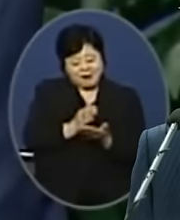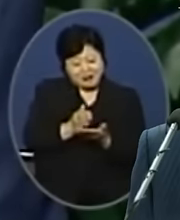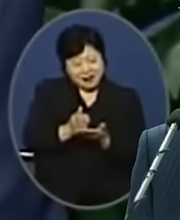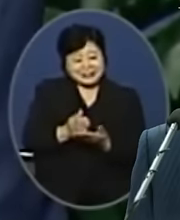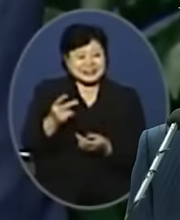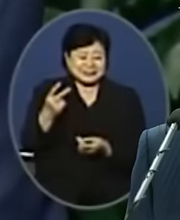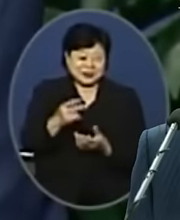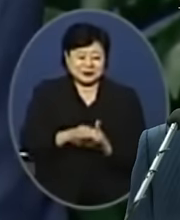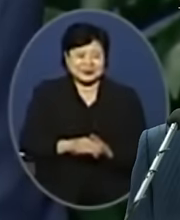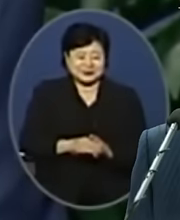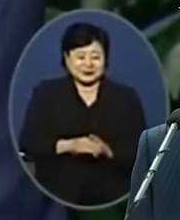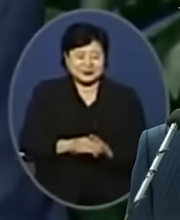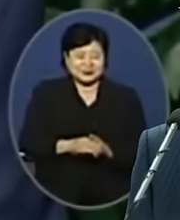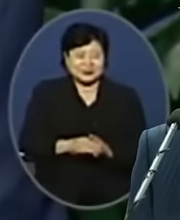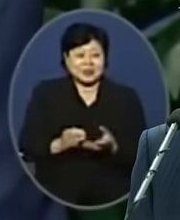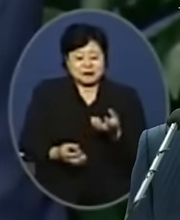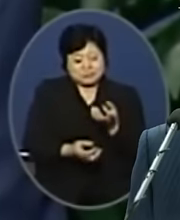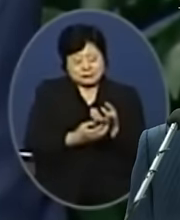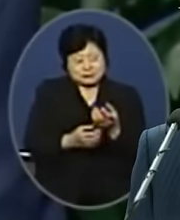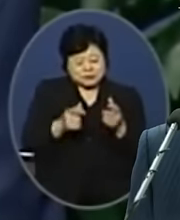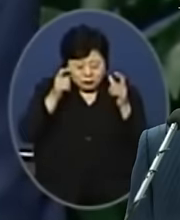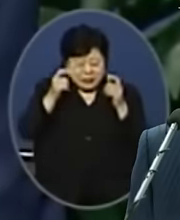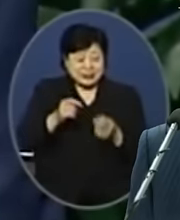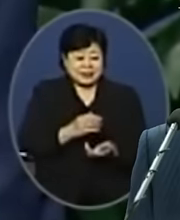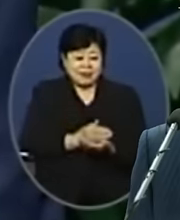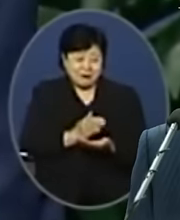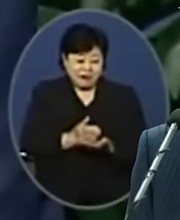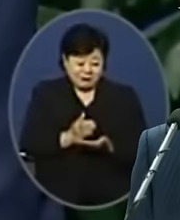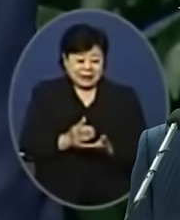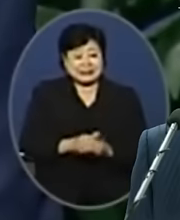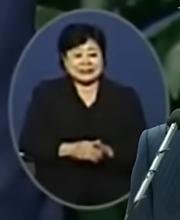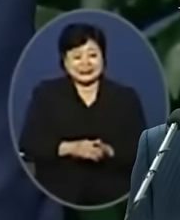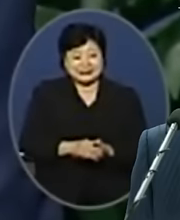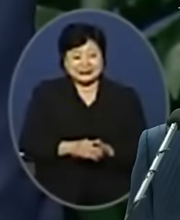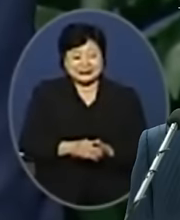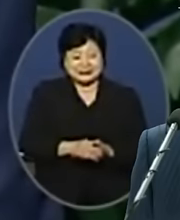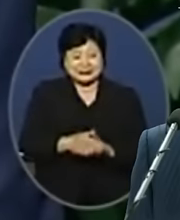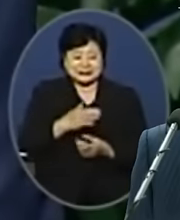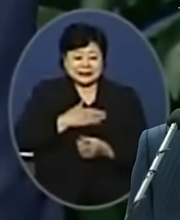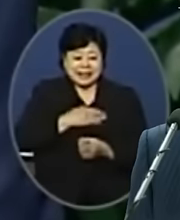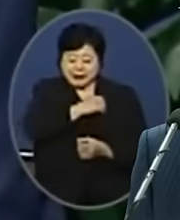또 구운 고기들 이것을 내가